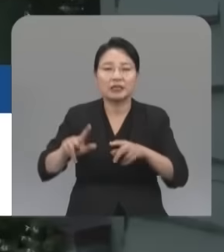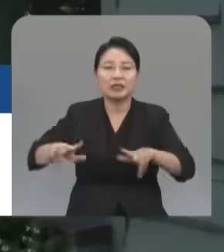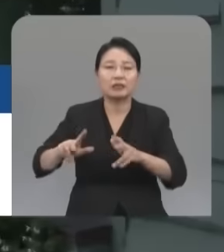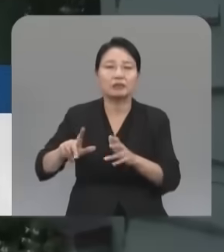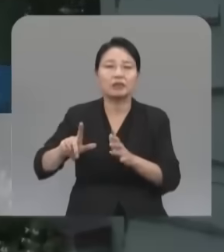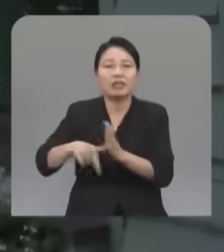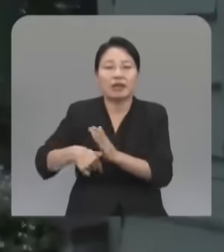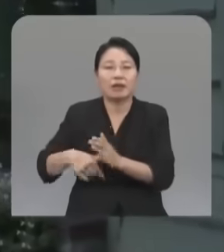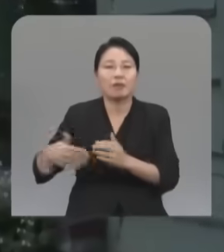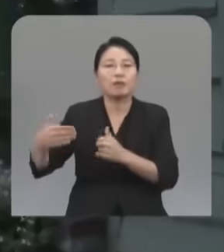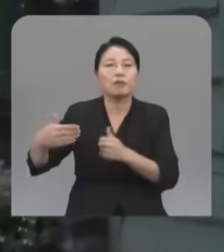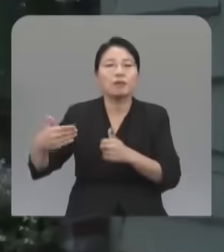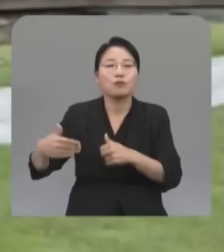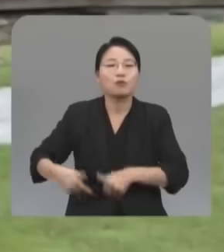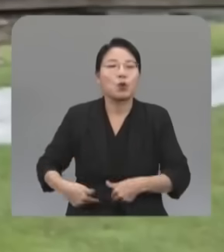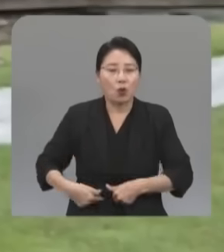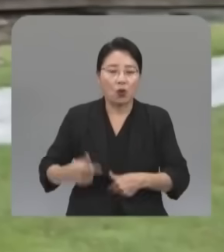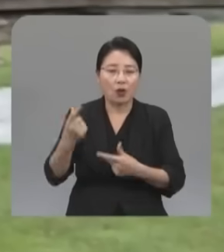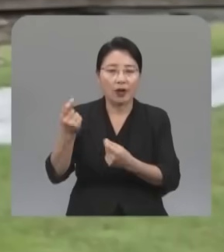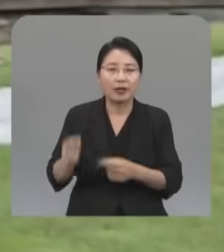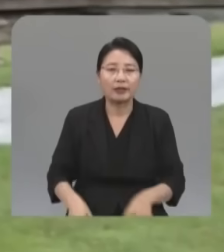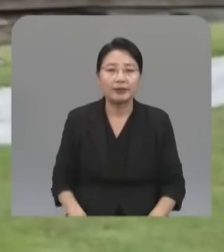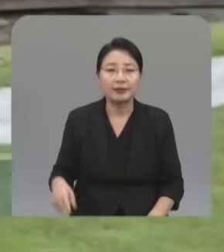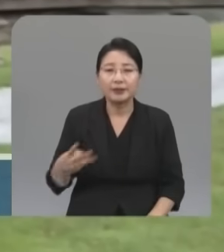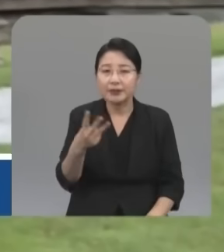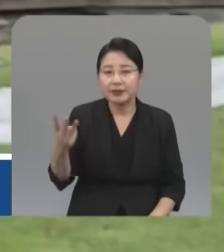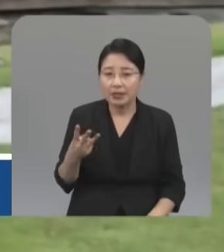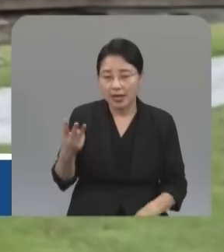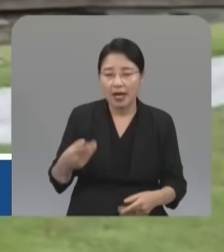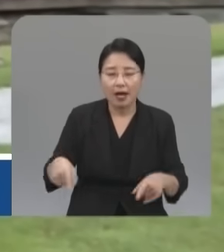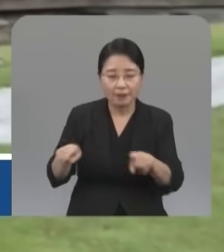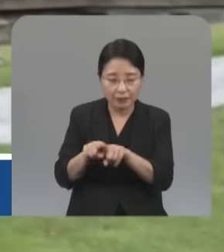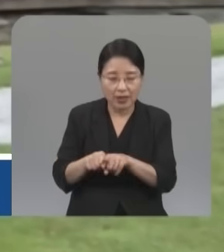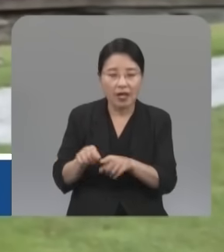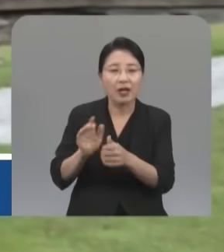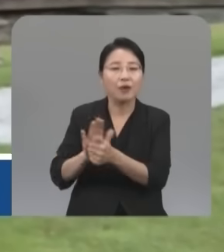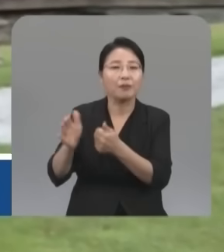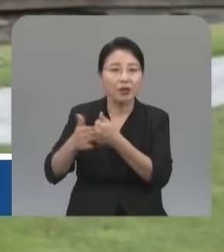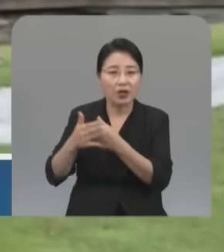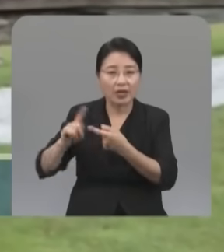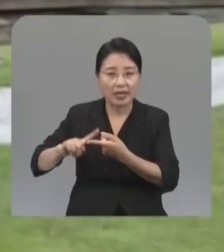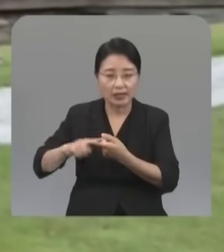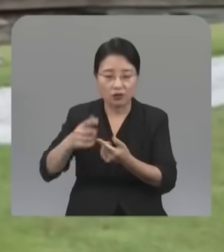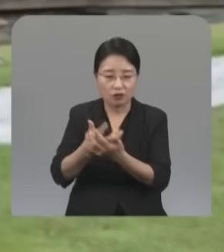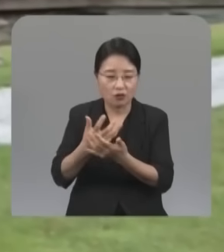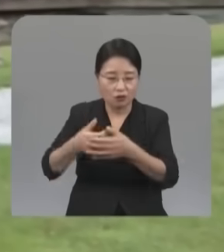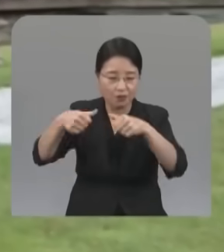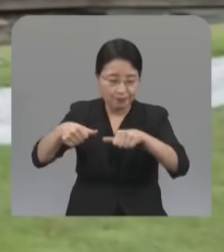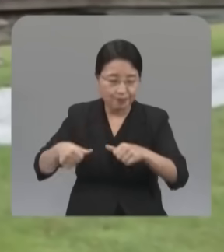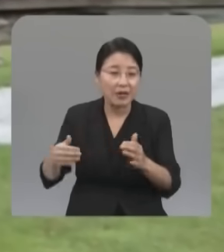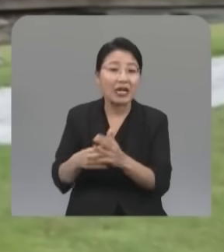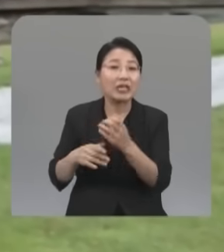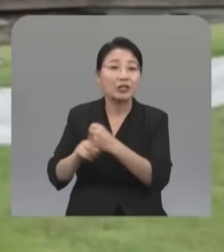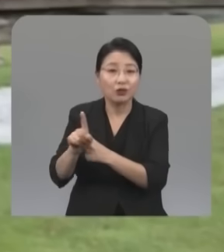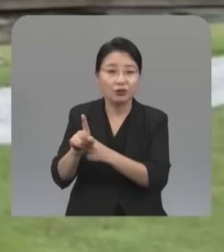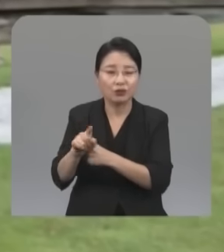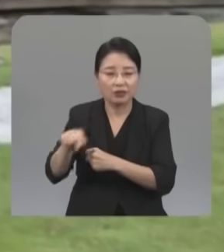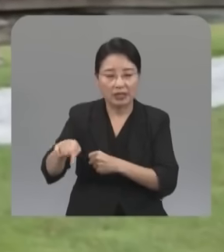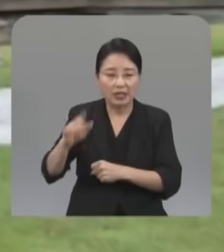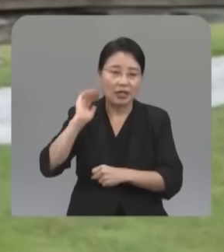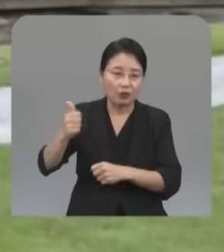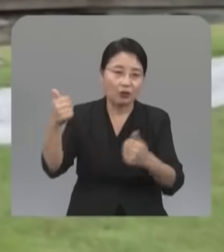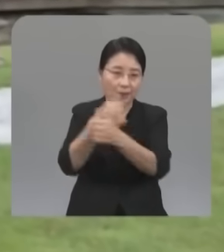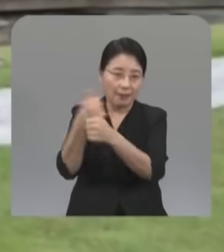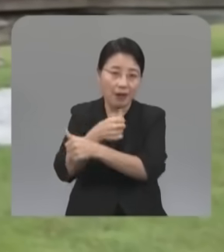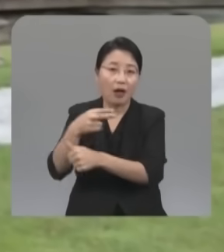また時代の要請でもあります. 새로운 수준의 한미일 협력을 문서로 채택한 건 각국 정부가 바뀌더라도 협력 수준이 후퇴하지